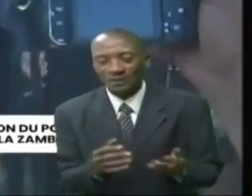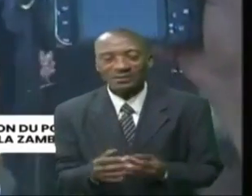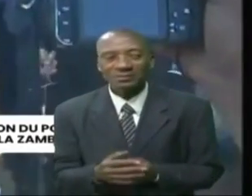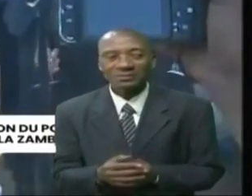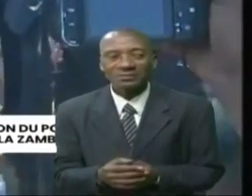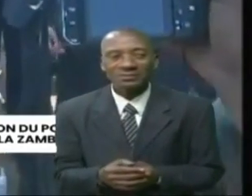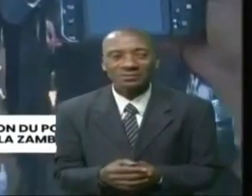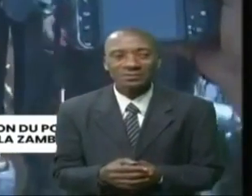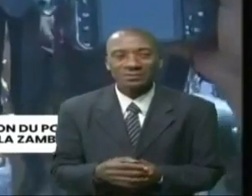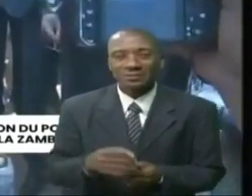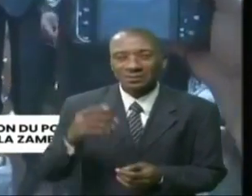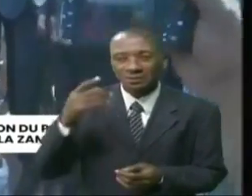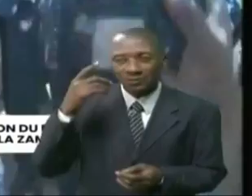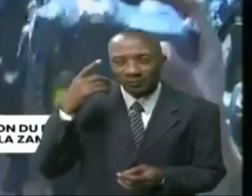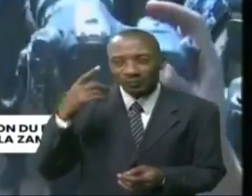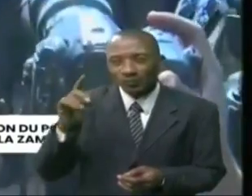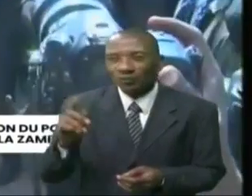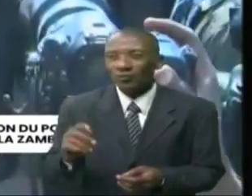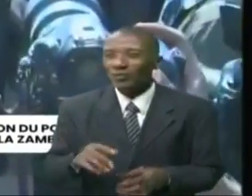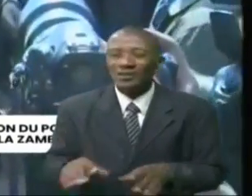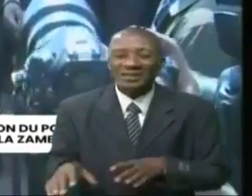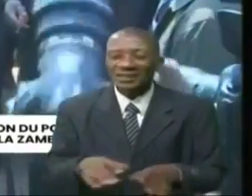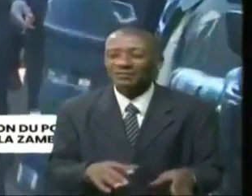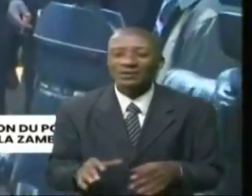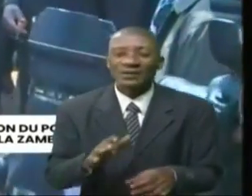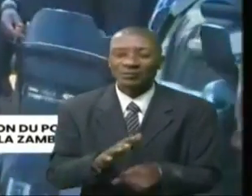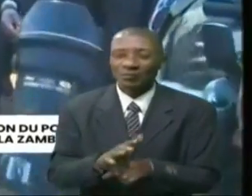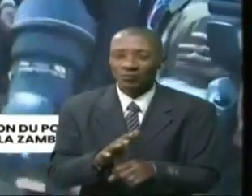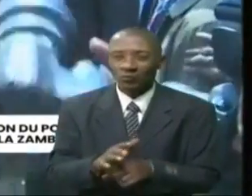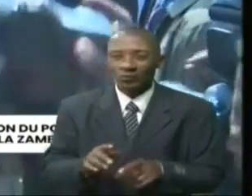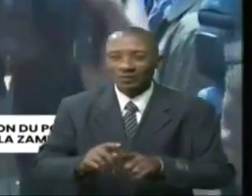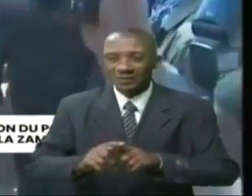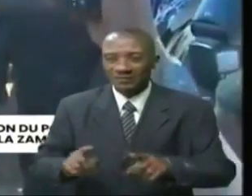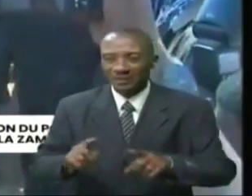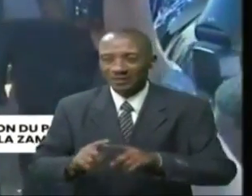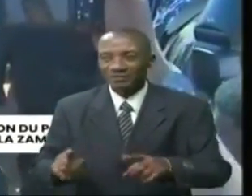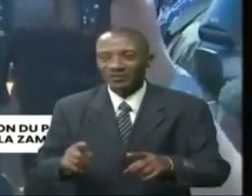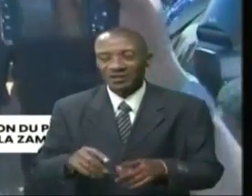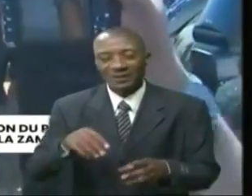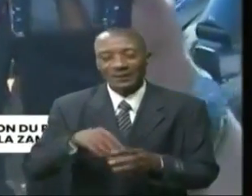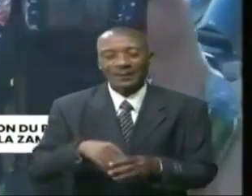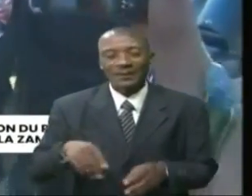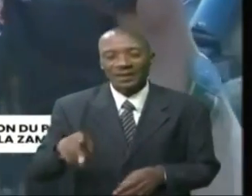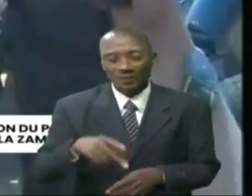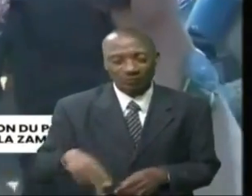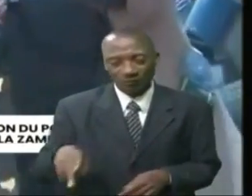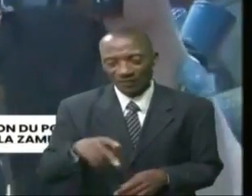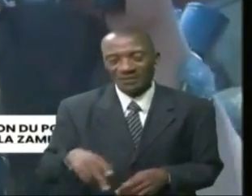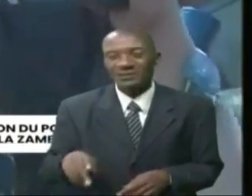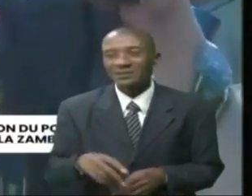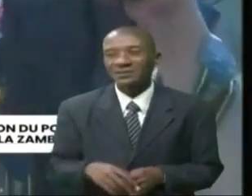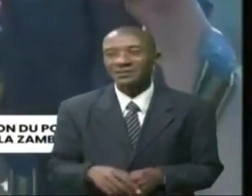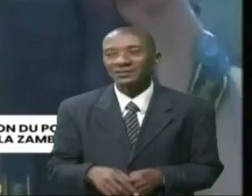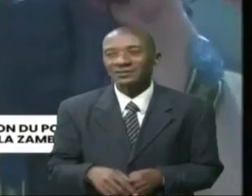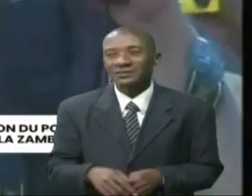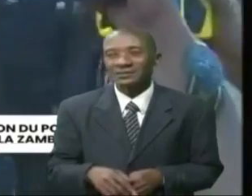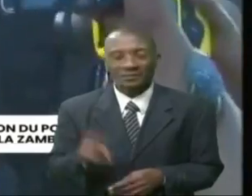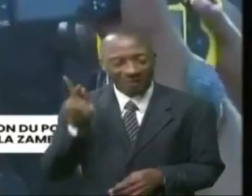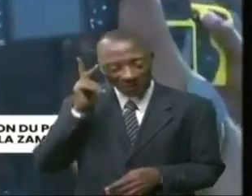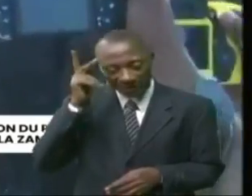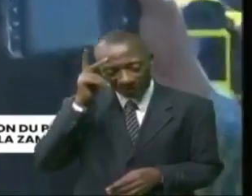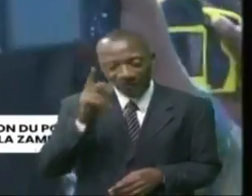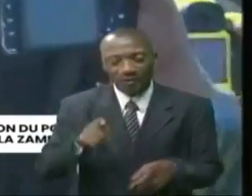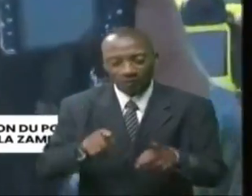la première pierre permettra non seulement de désenclaver la province et partant la